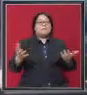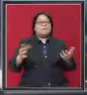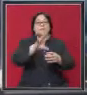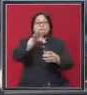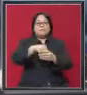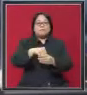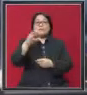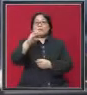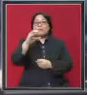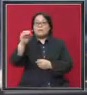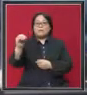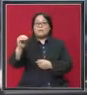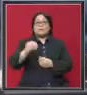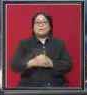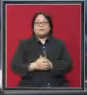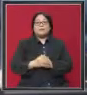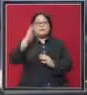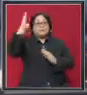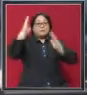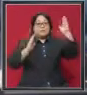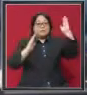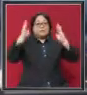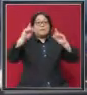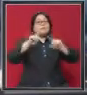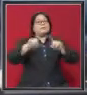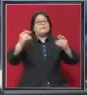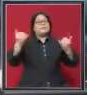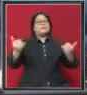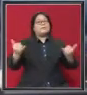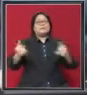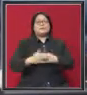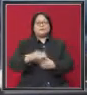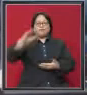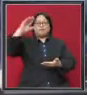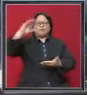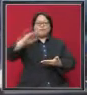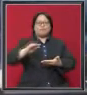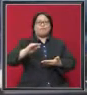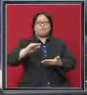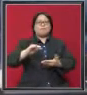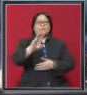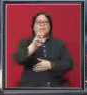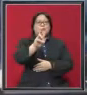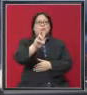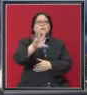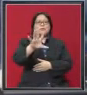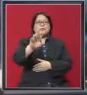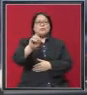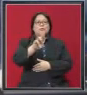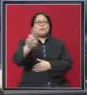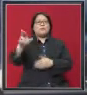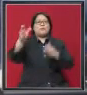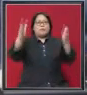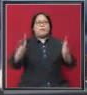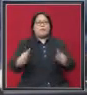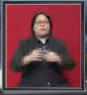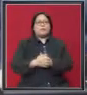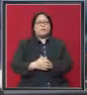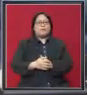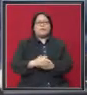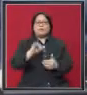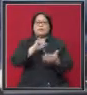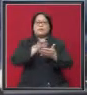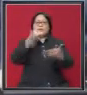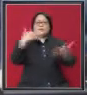Iaitu termasuk syarikat-syarikat Malaysia. Tapi sekarang telah pun dikurangkan kepada 650,000 orang. Itu